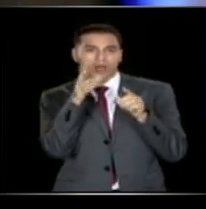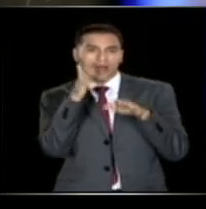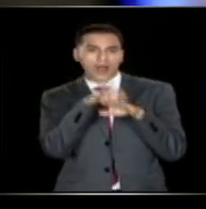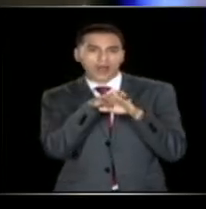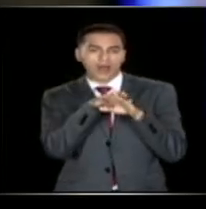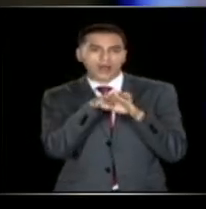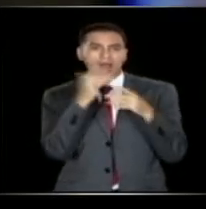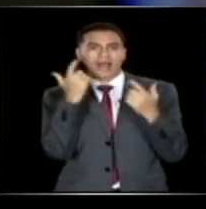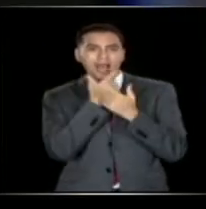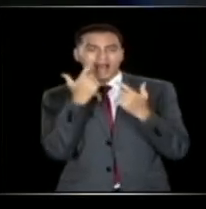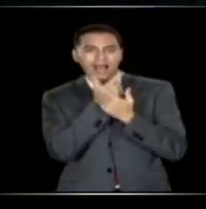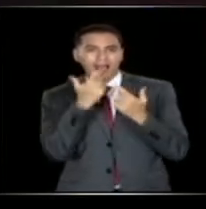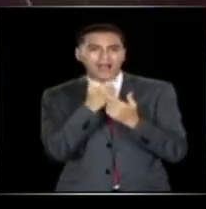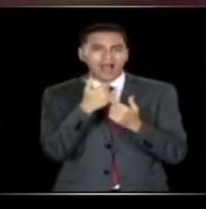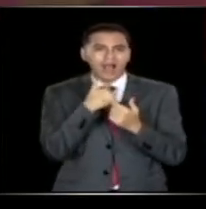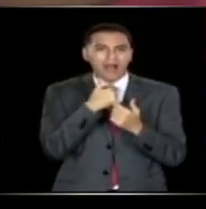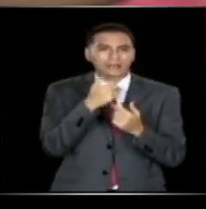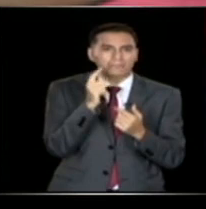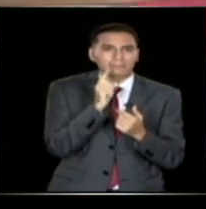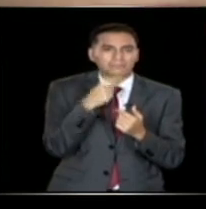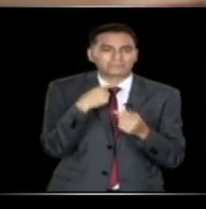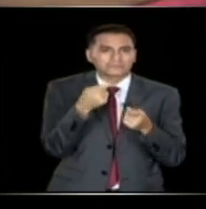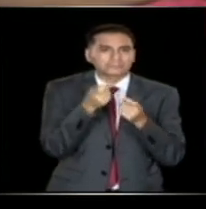وبيزعلوا، إلا أنا بضحك كل الفيلم.